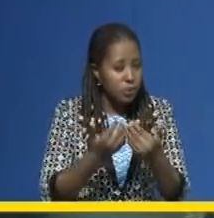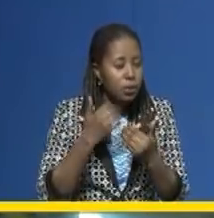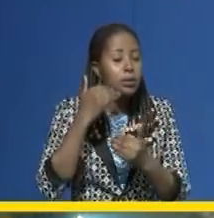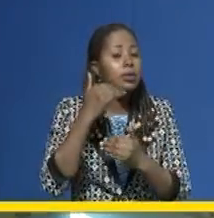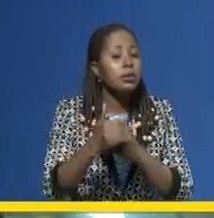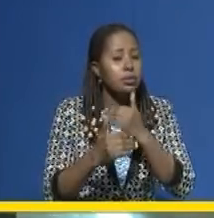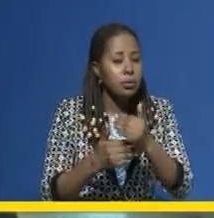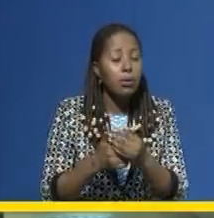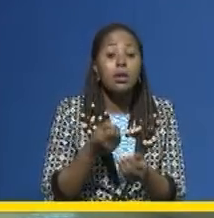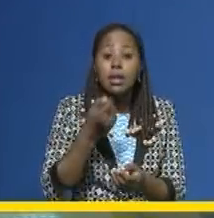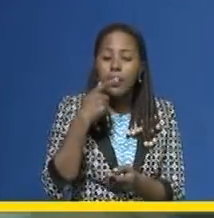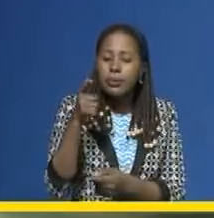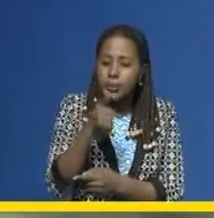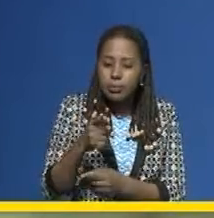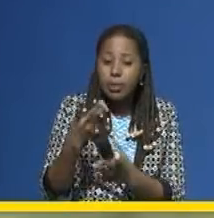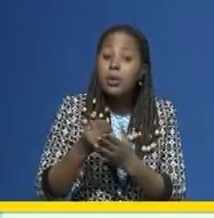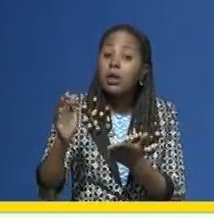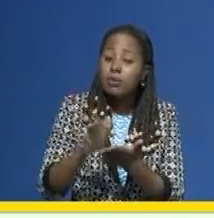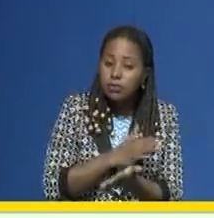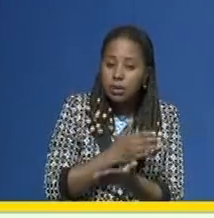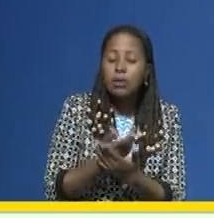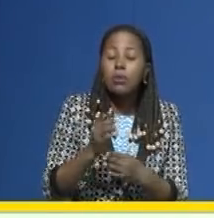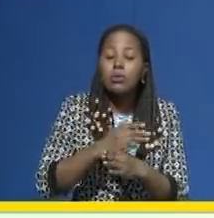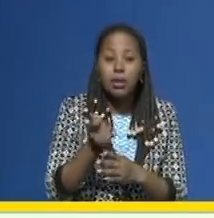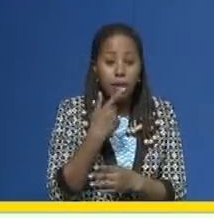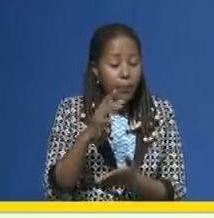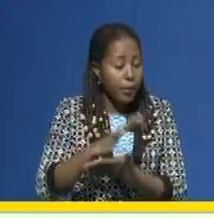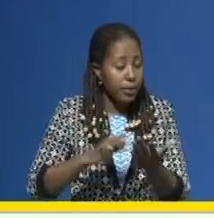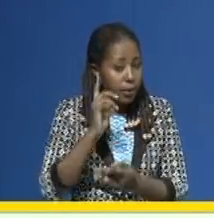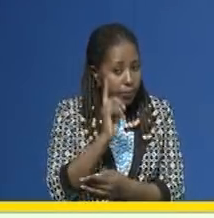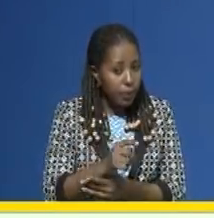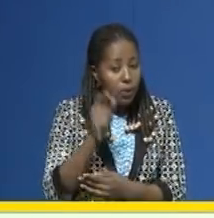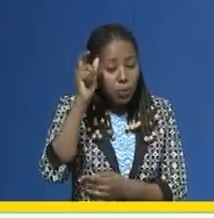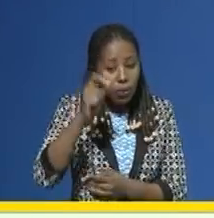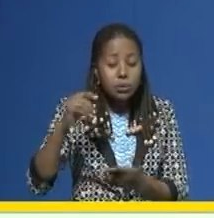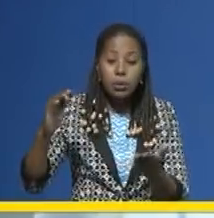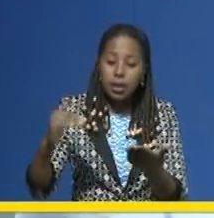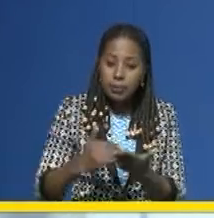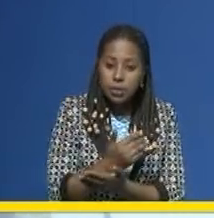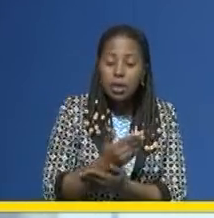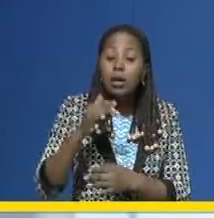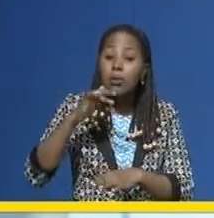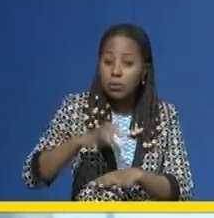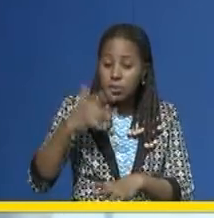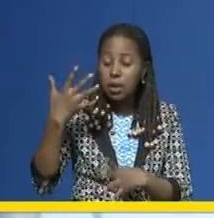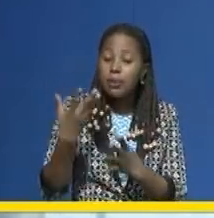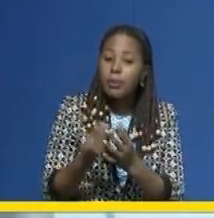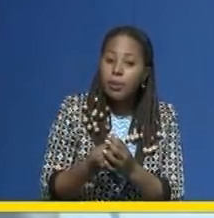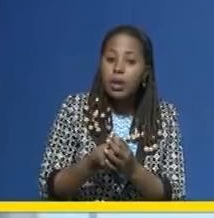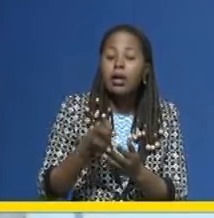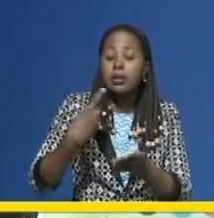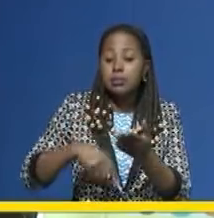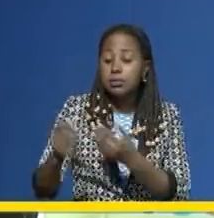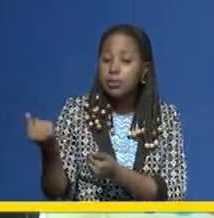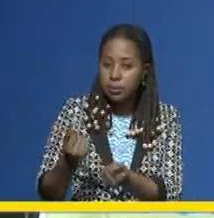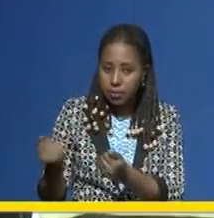hatua ya kupuliza dawa na kufuta kwa kutumia dawa maeneo ambayo hayo watu wanapita na kuyagusa, ikiwa ni pamoja na kwenye